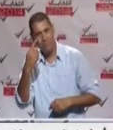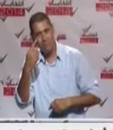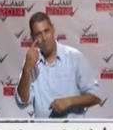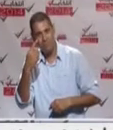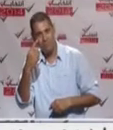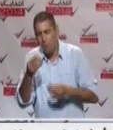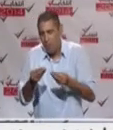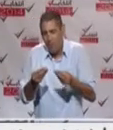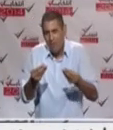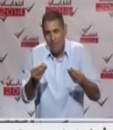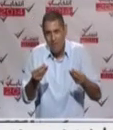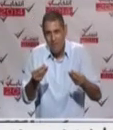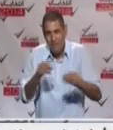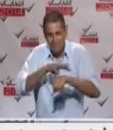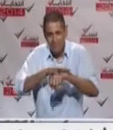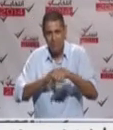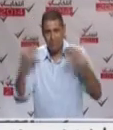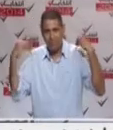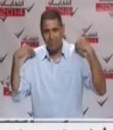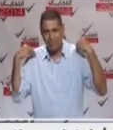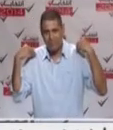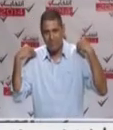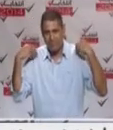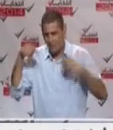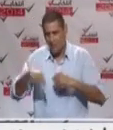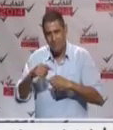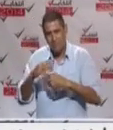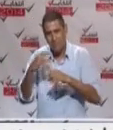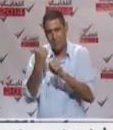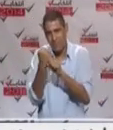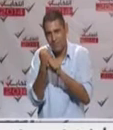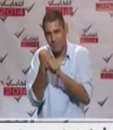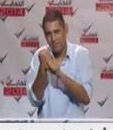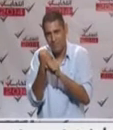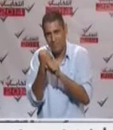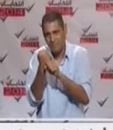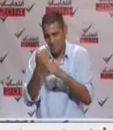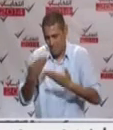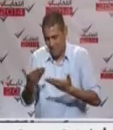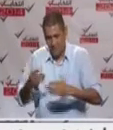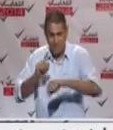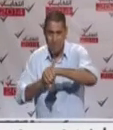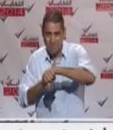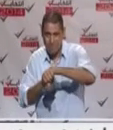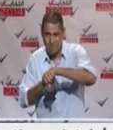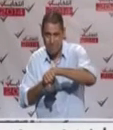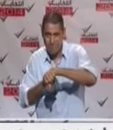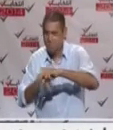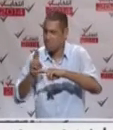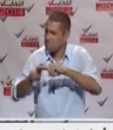اوضاع اهالينا بهذه المناطق لتخليصهم من التهميش والحجره وان الوقت قد حان للشروع في